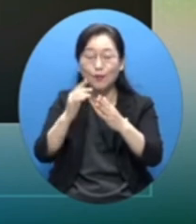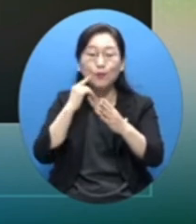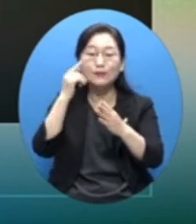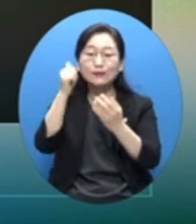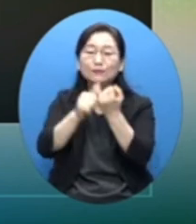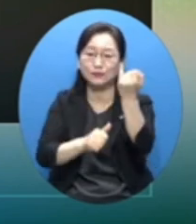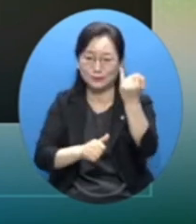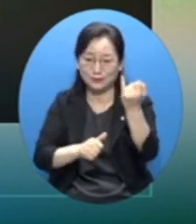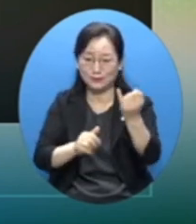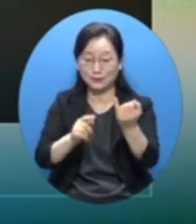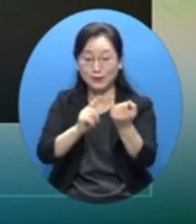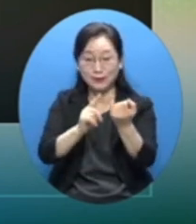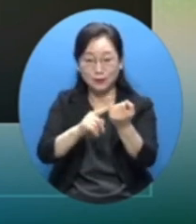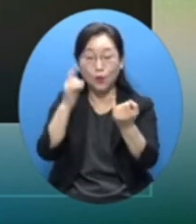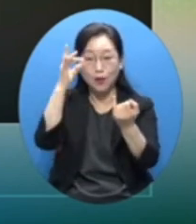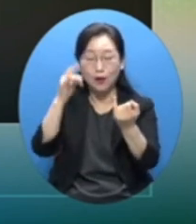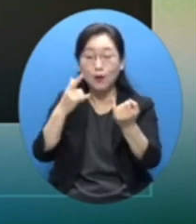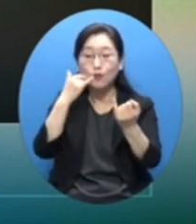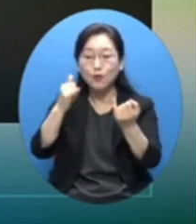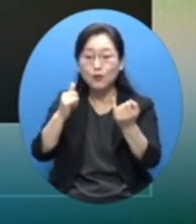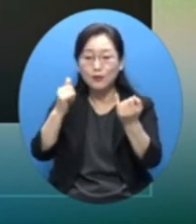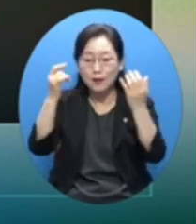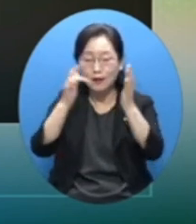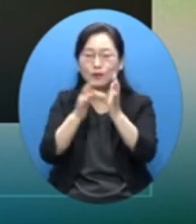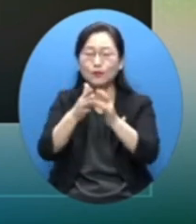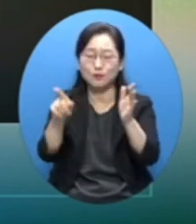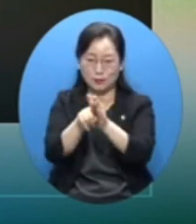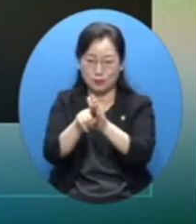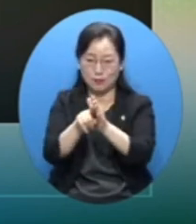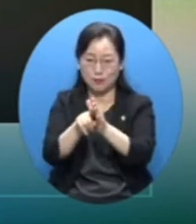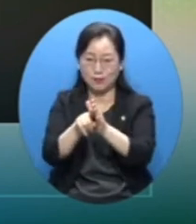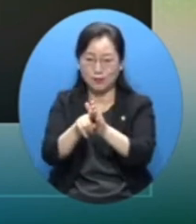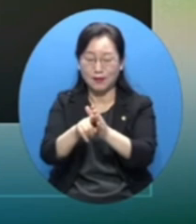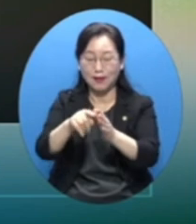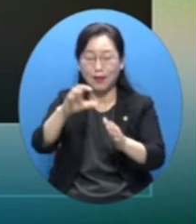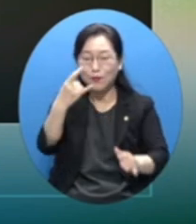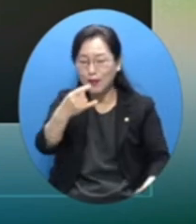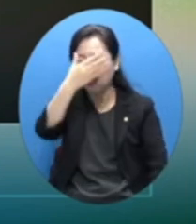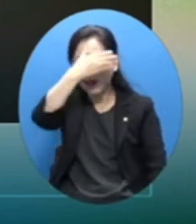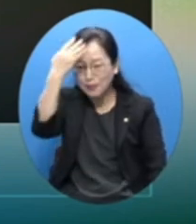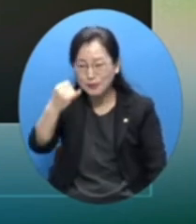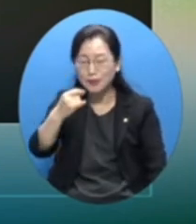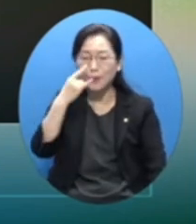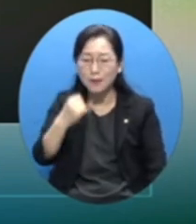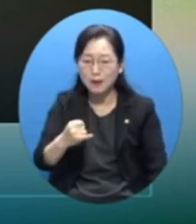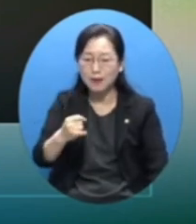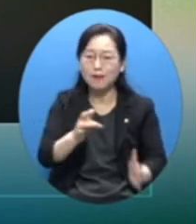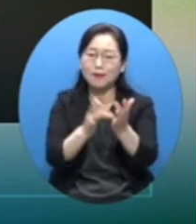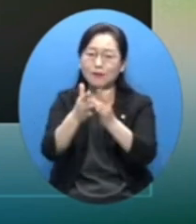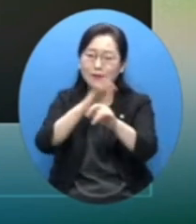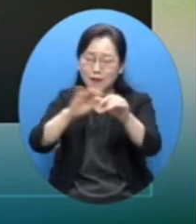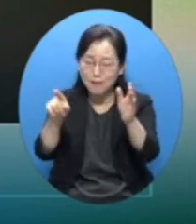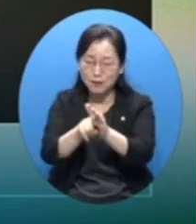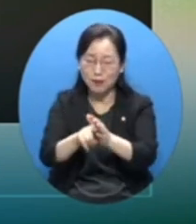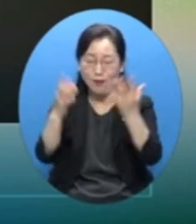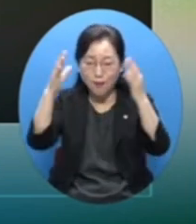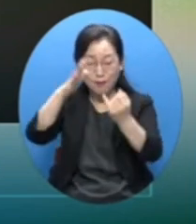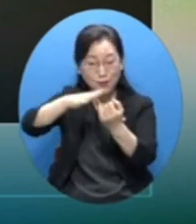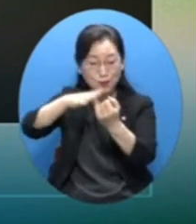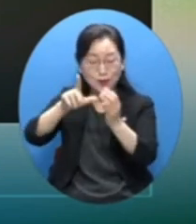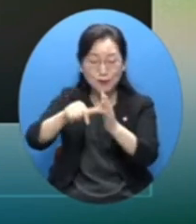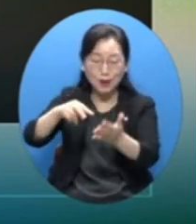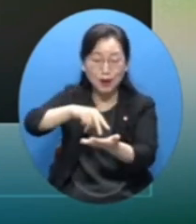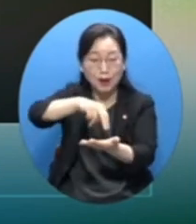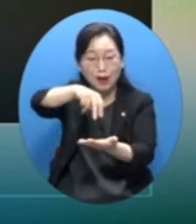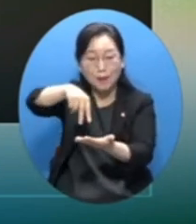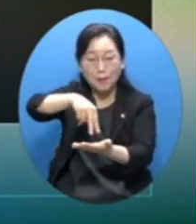모태신앙인이 사모님은 외할머니와 뜨거운 기도로 어릴 때부터 무용하고 발레를 했습니다 그런데 대학교 1학년